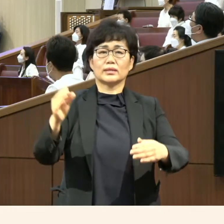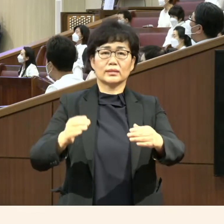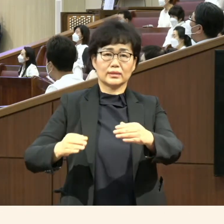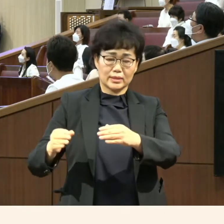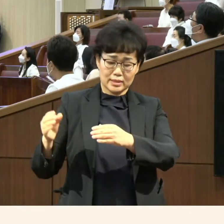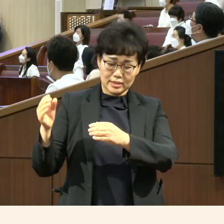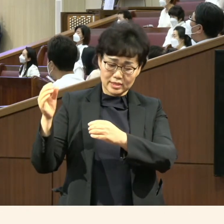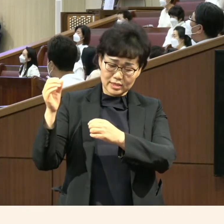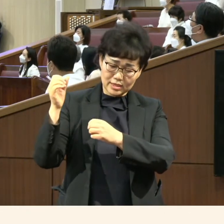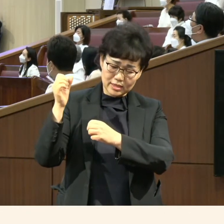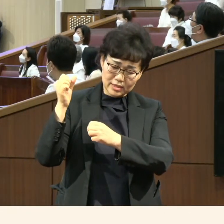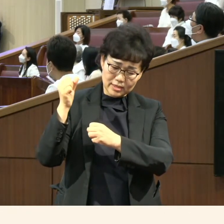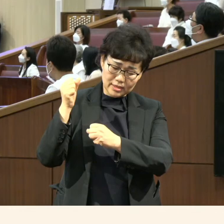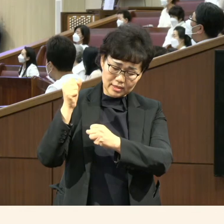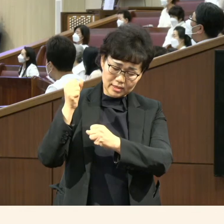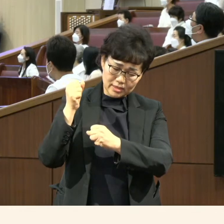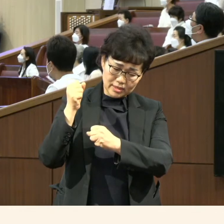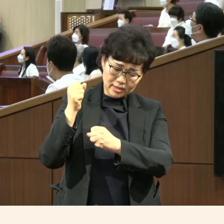십자가를